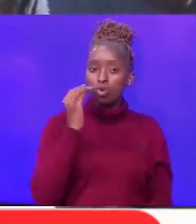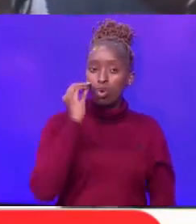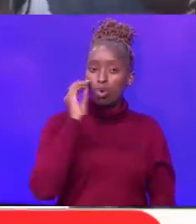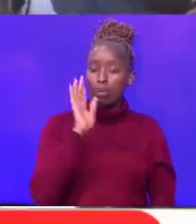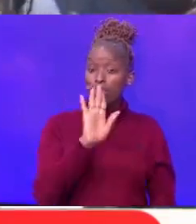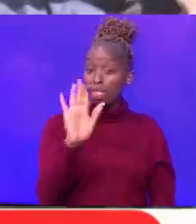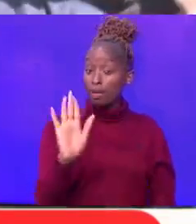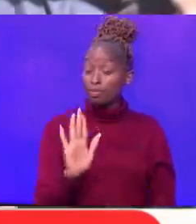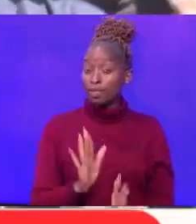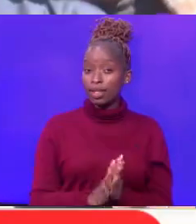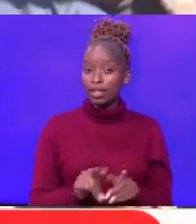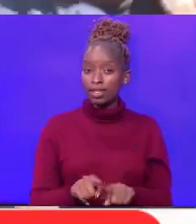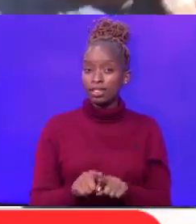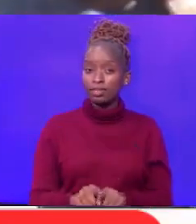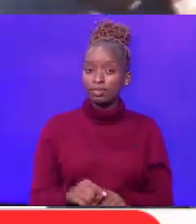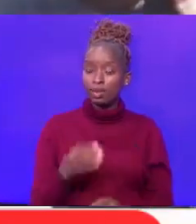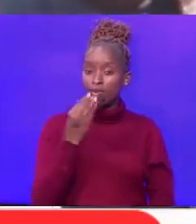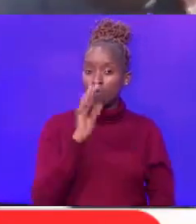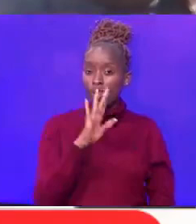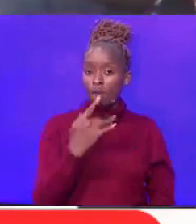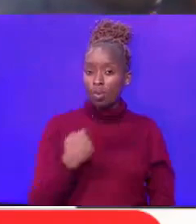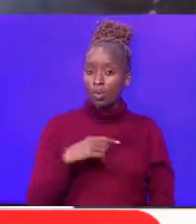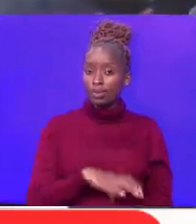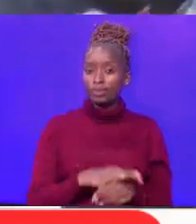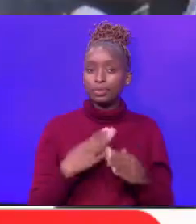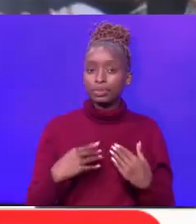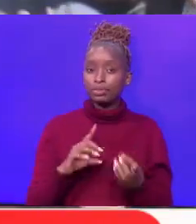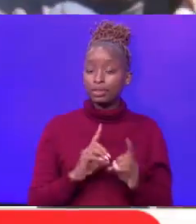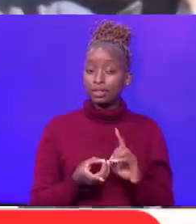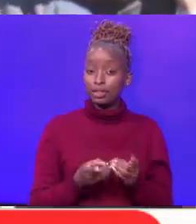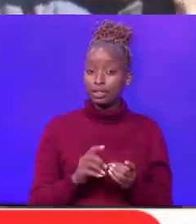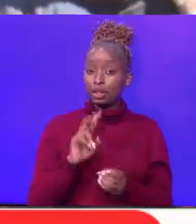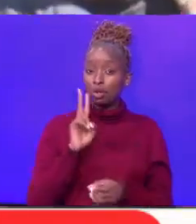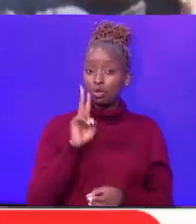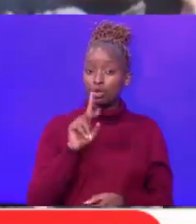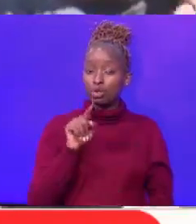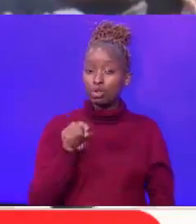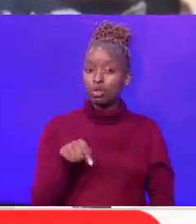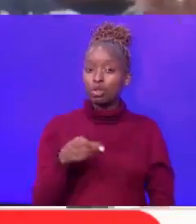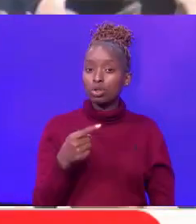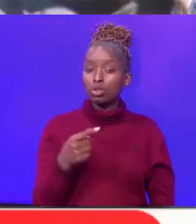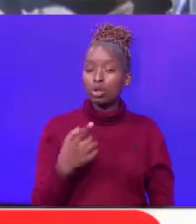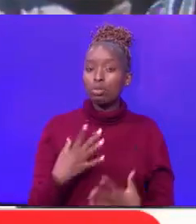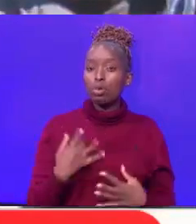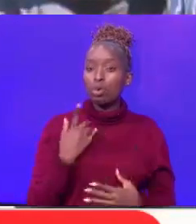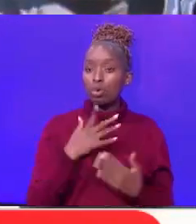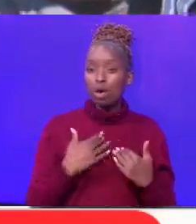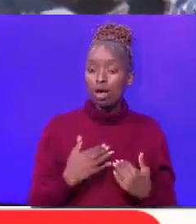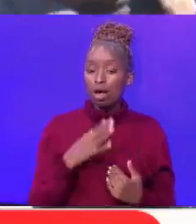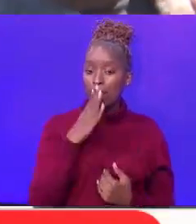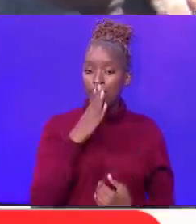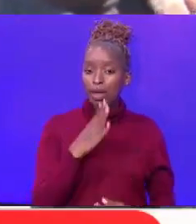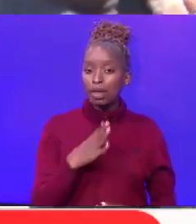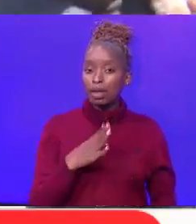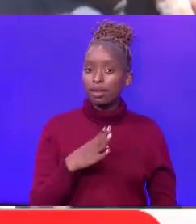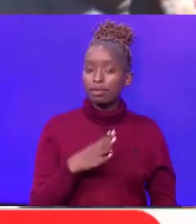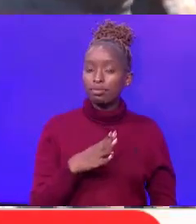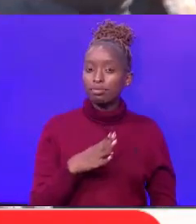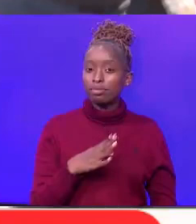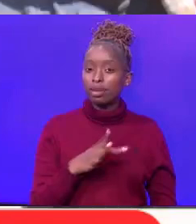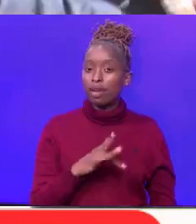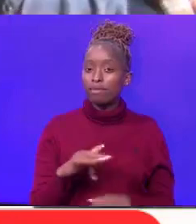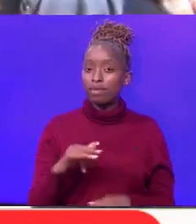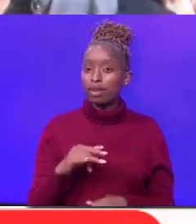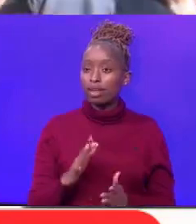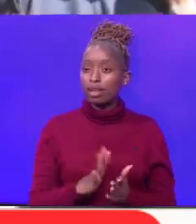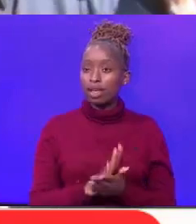mimea yote imeharibika. Sababu tumepatiwa data ya watu 1,200 ambao wameathirika na Red Cross na sub county steering